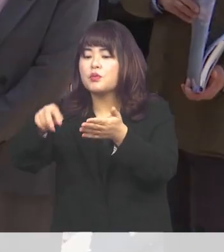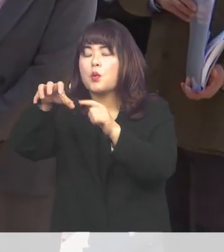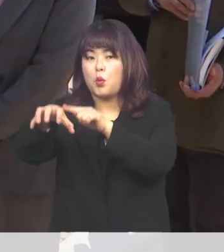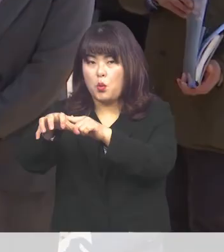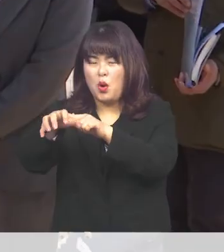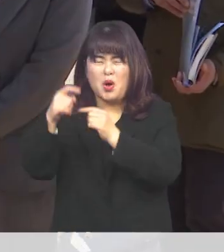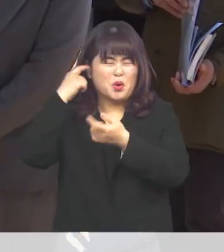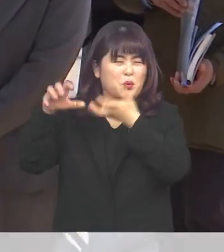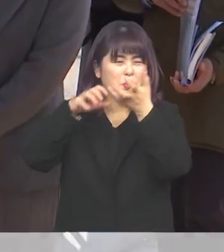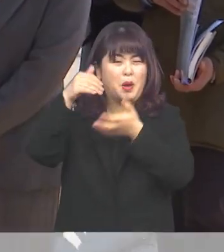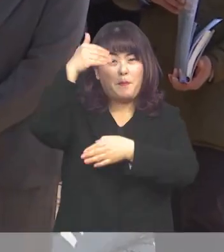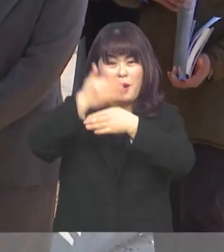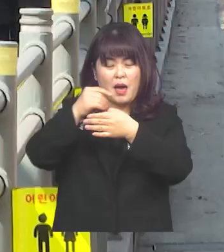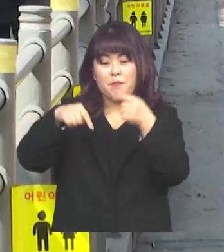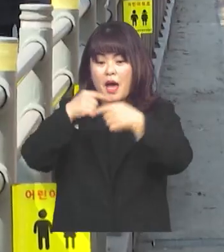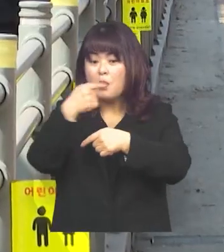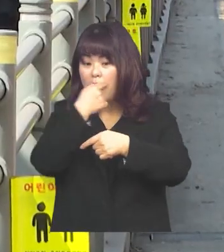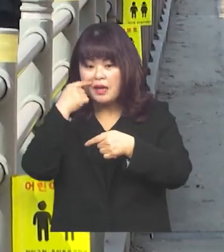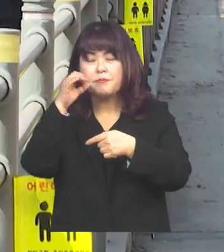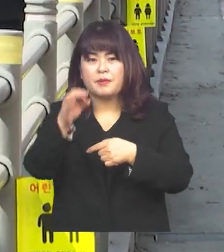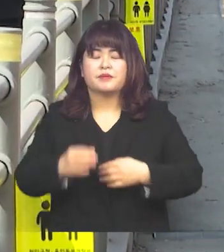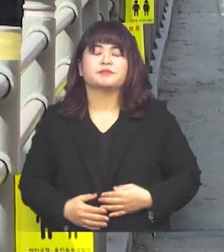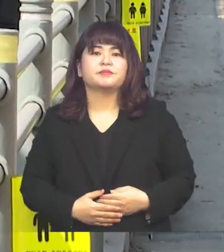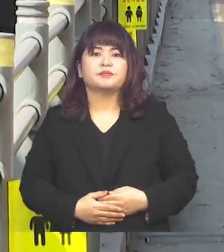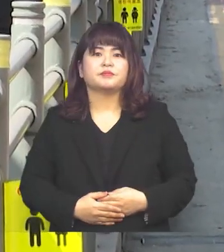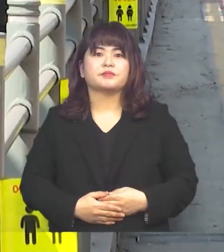교체가 완료된 방음벽 상태를 점검했습니다.